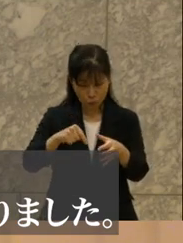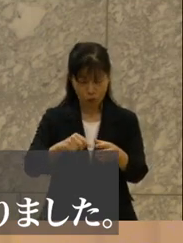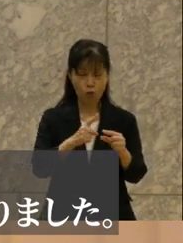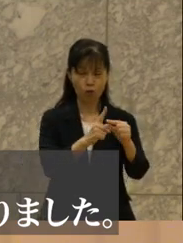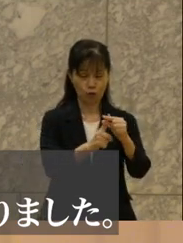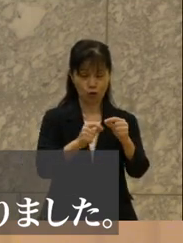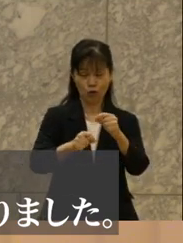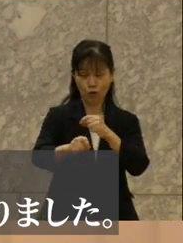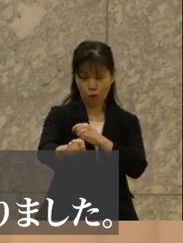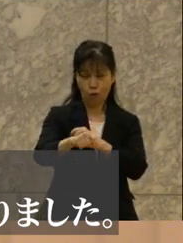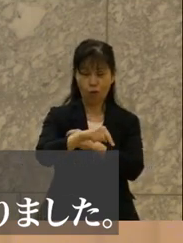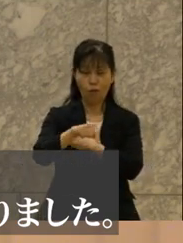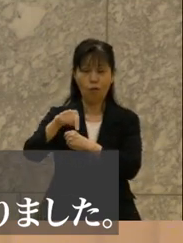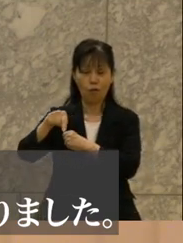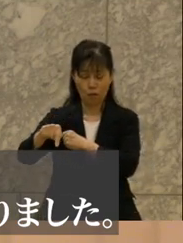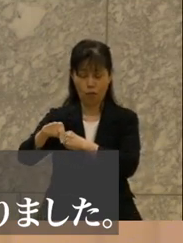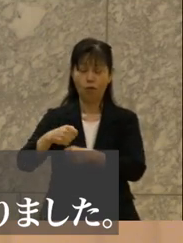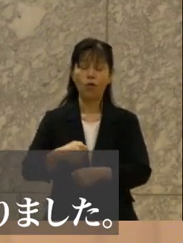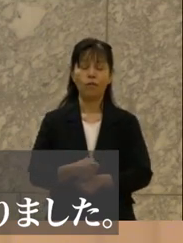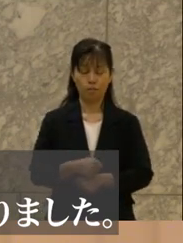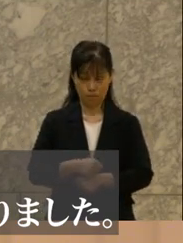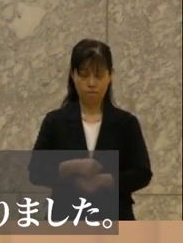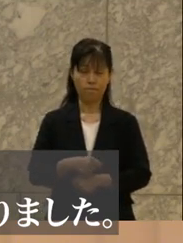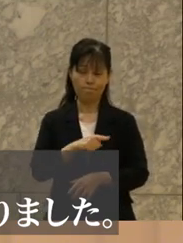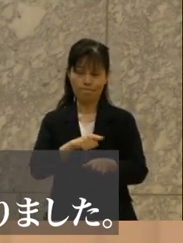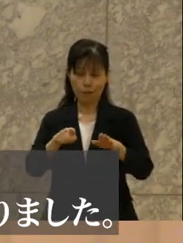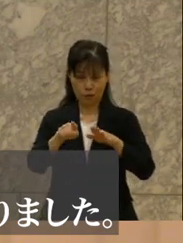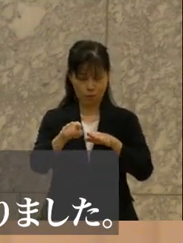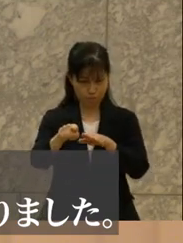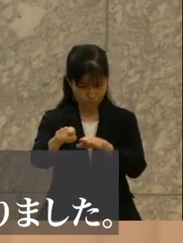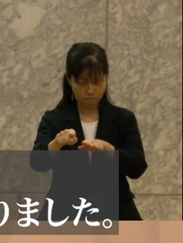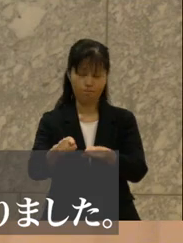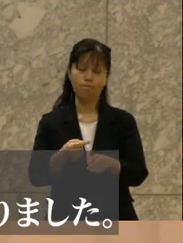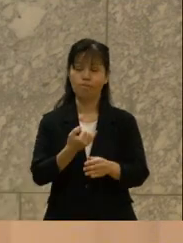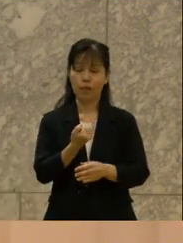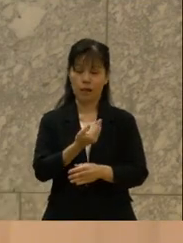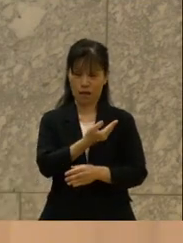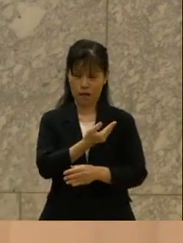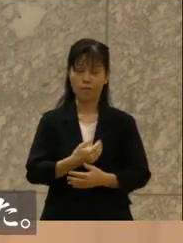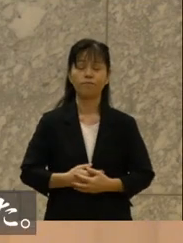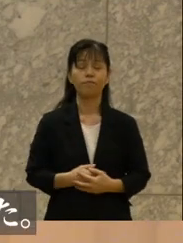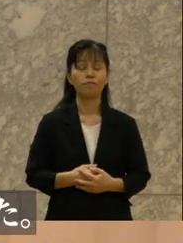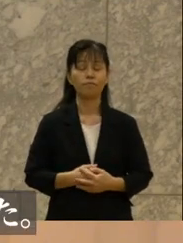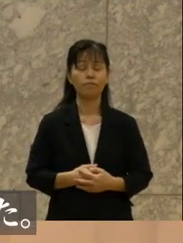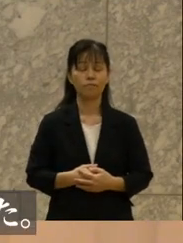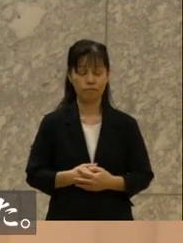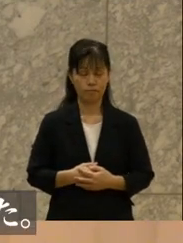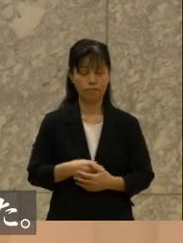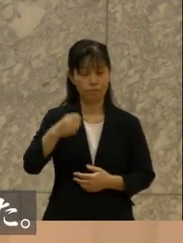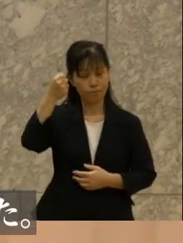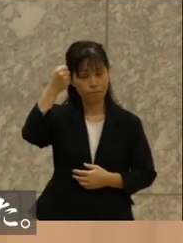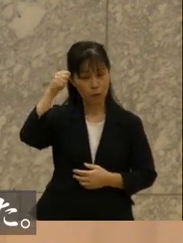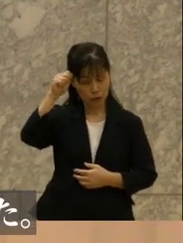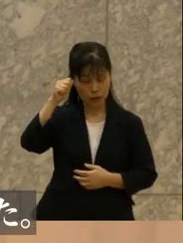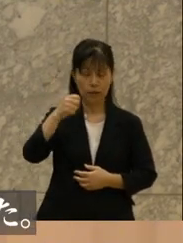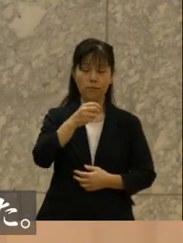第一線をリードする存在となりましたベルリン2009